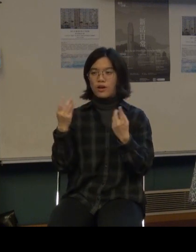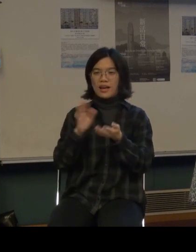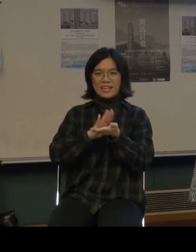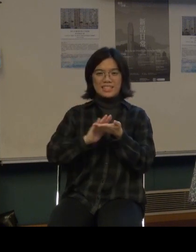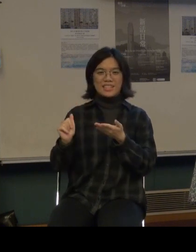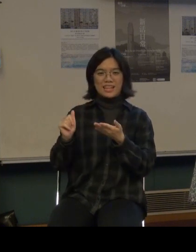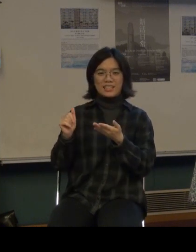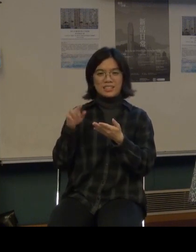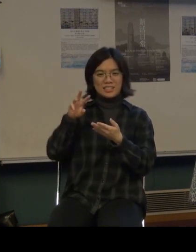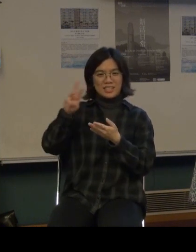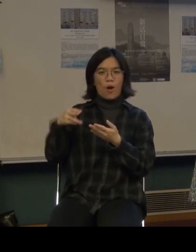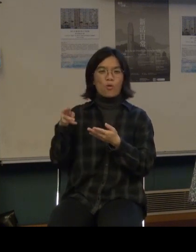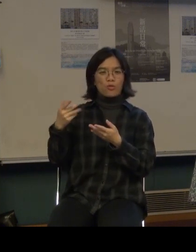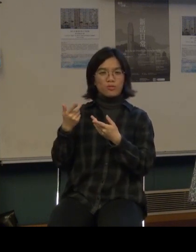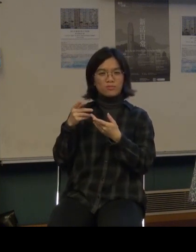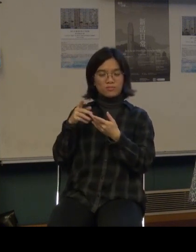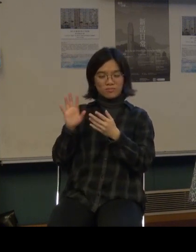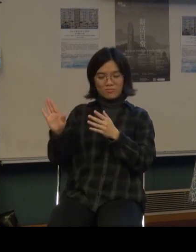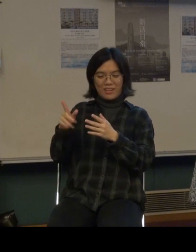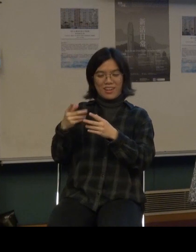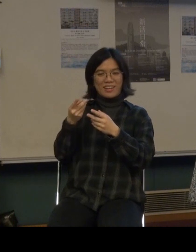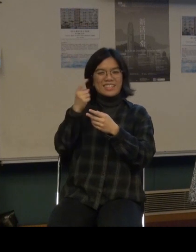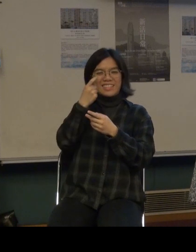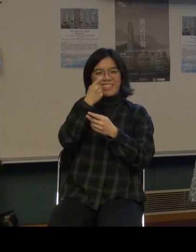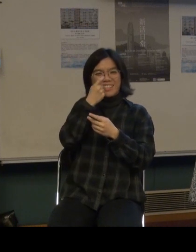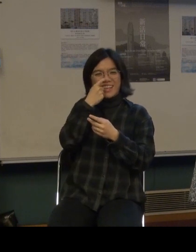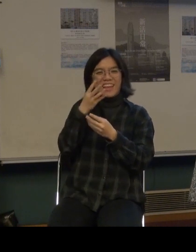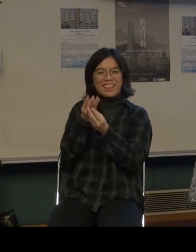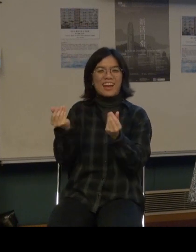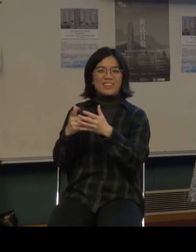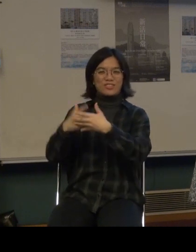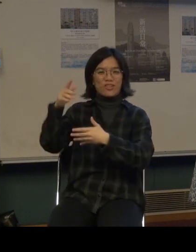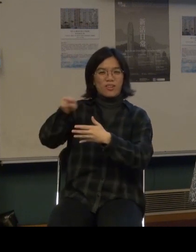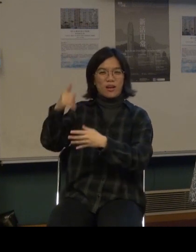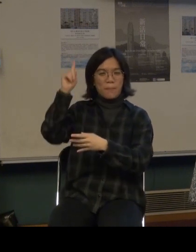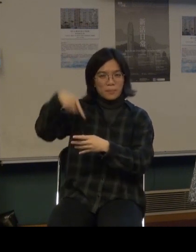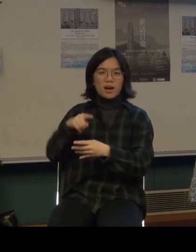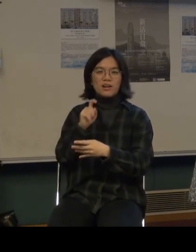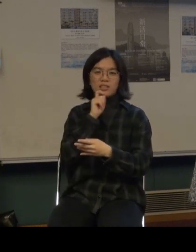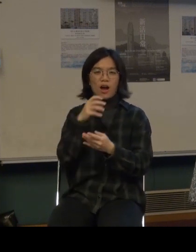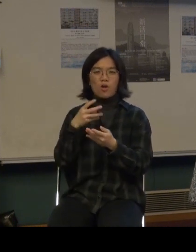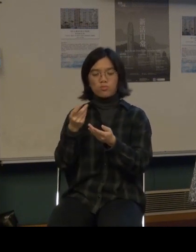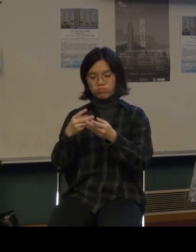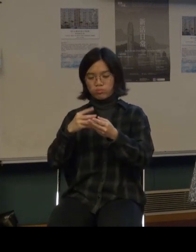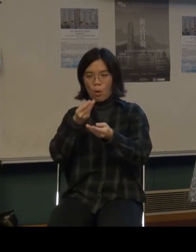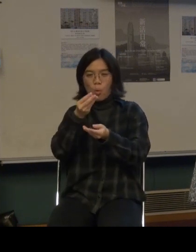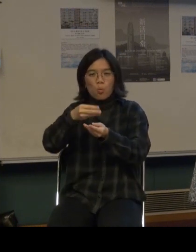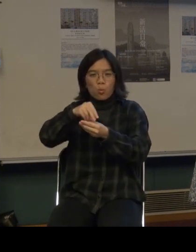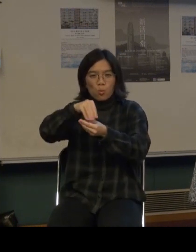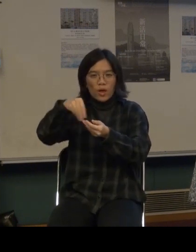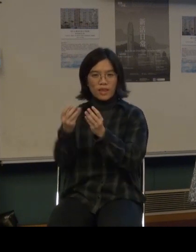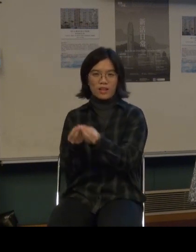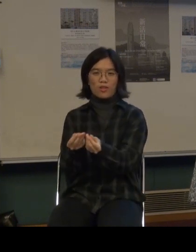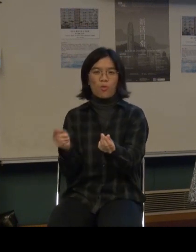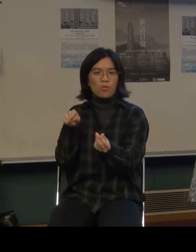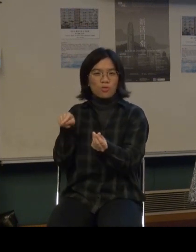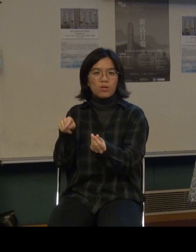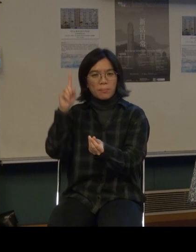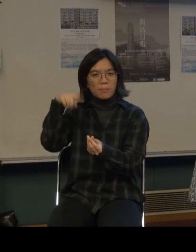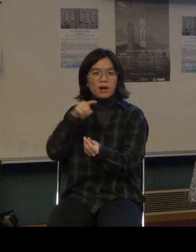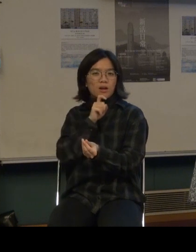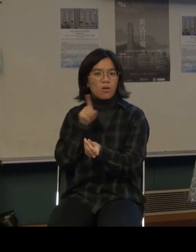香港就開始有即係、就是、真係有混凝土呢個建築材料啦。嗱，早期我哋見到混凝土，即係真係成個